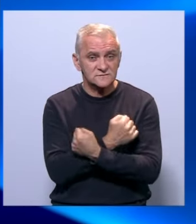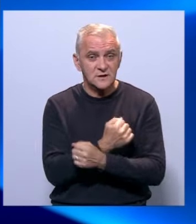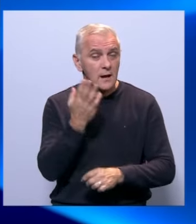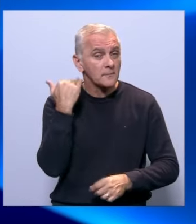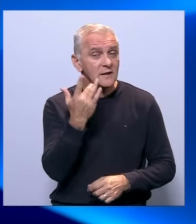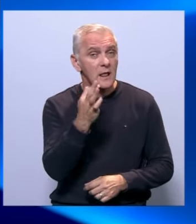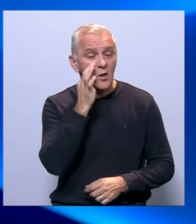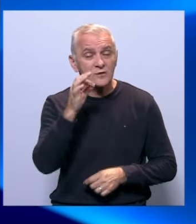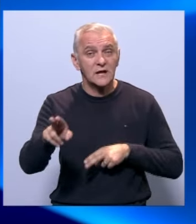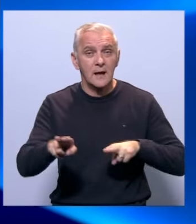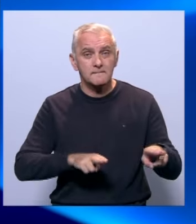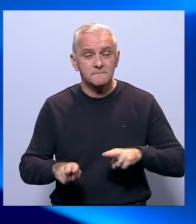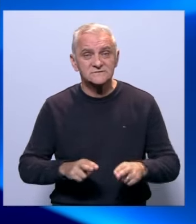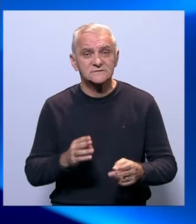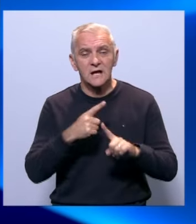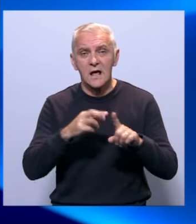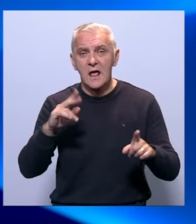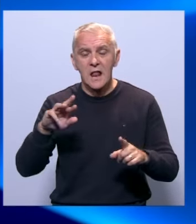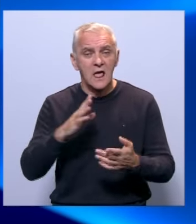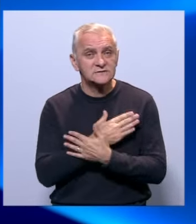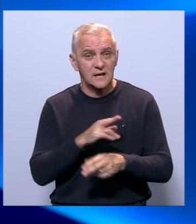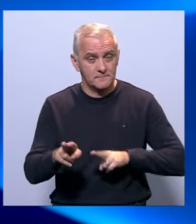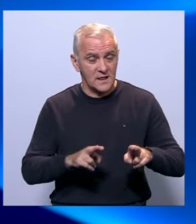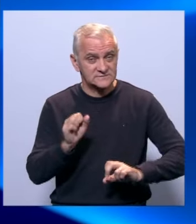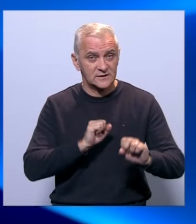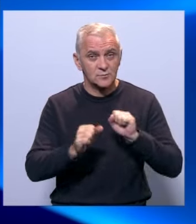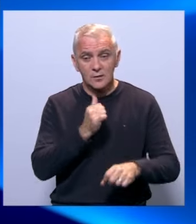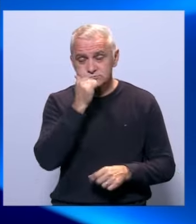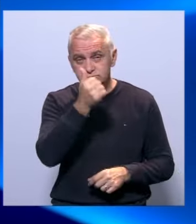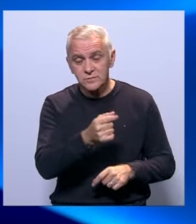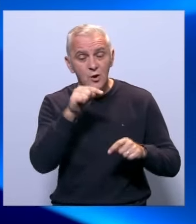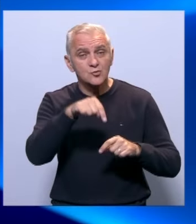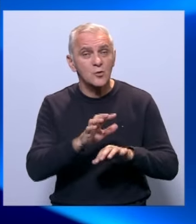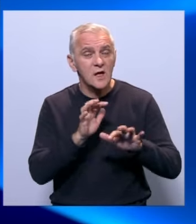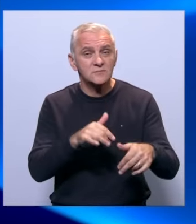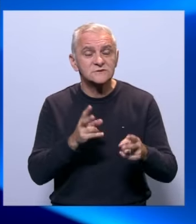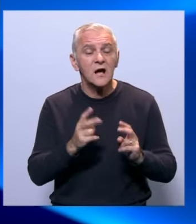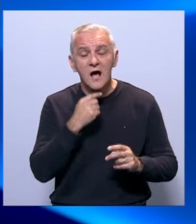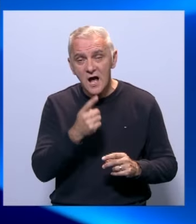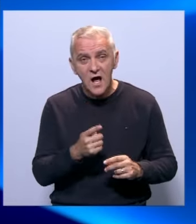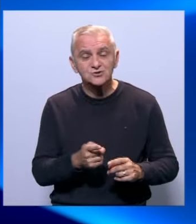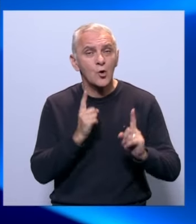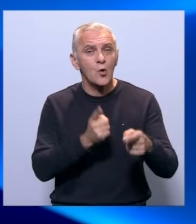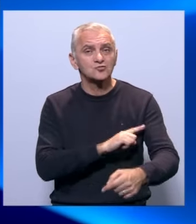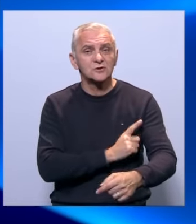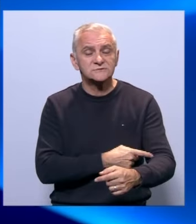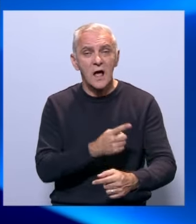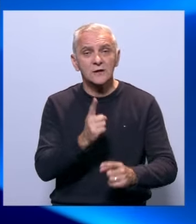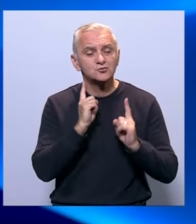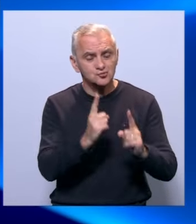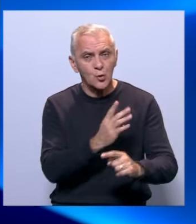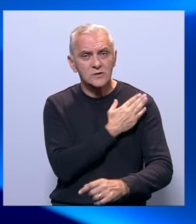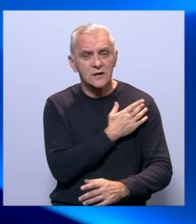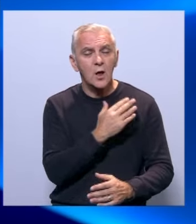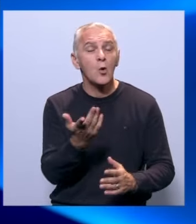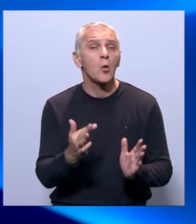nekoliko dana ministar Zukan Helez, ministar odbrane, posjetio je Donju Jablanicu, kazao kako će oružane snage ostati na terenu koliko god to bude trebalo.